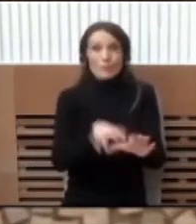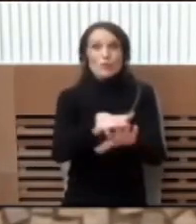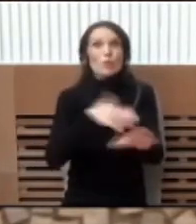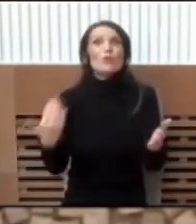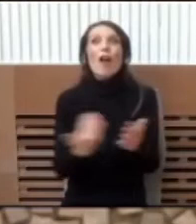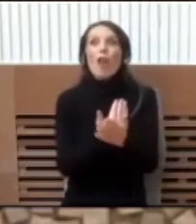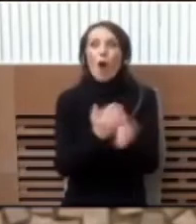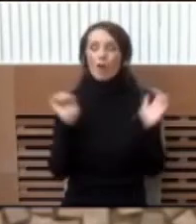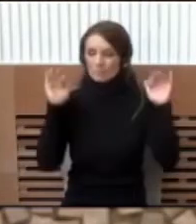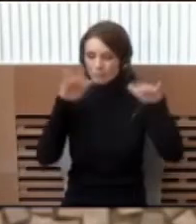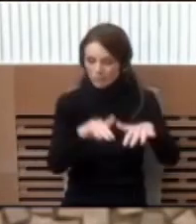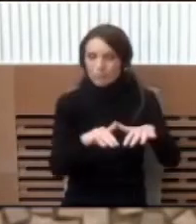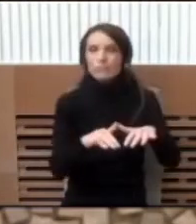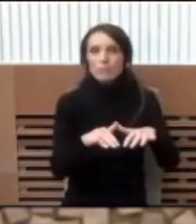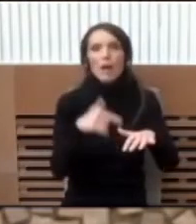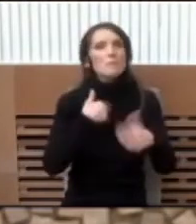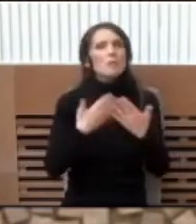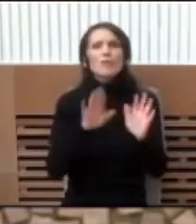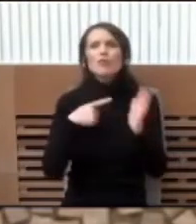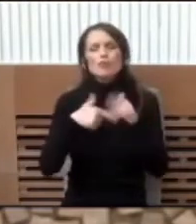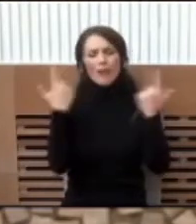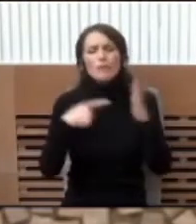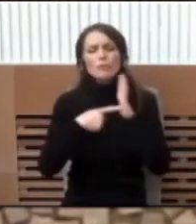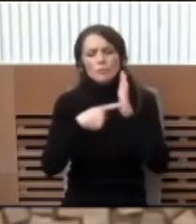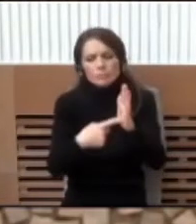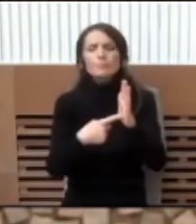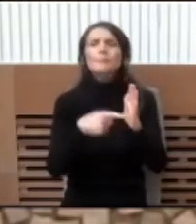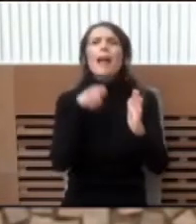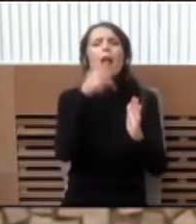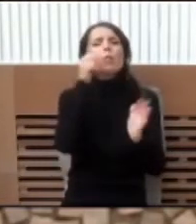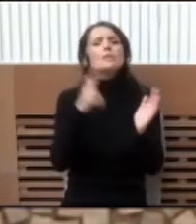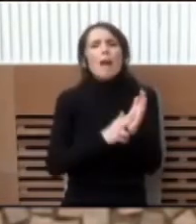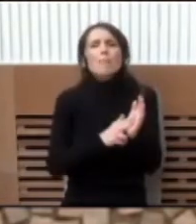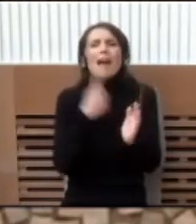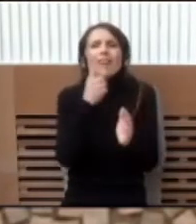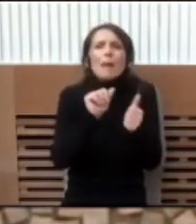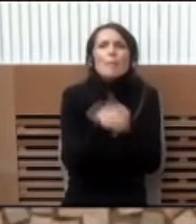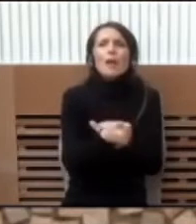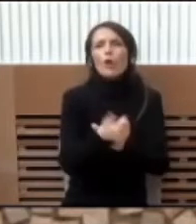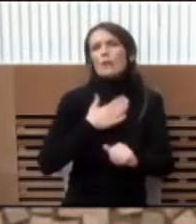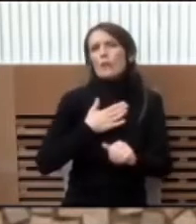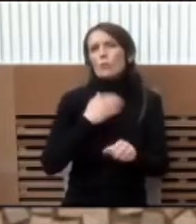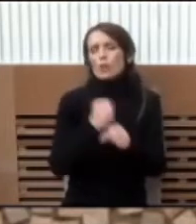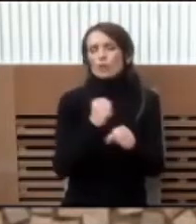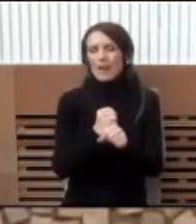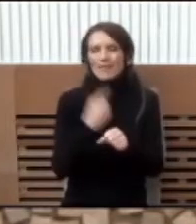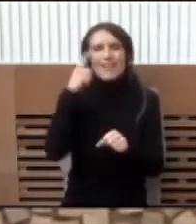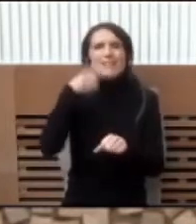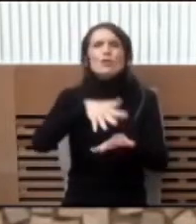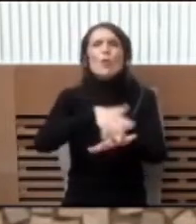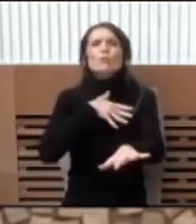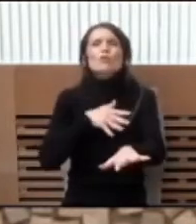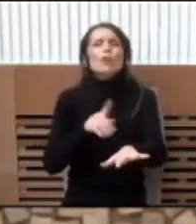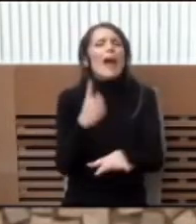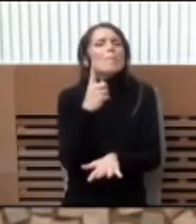oblast ljudskih prava biti jedan od prioriteta u njenom radu. Kao što vam je poznato, jedna od prvih odluka ovog saziva